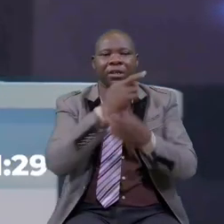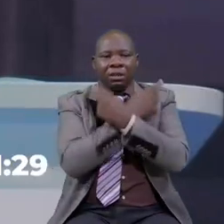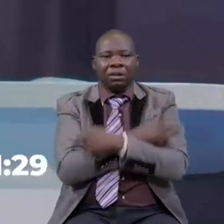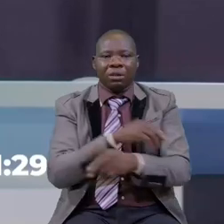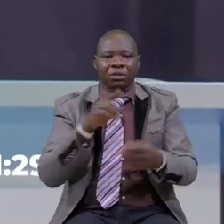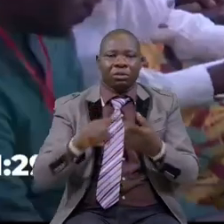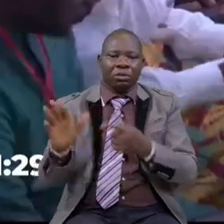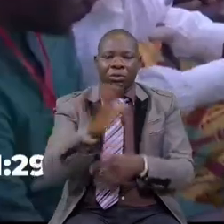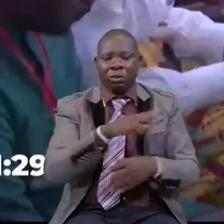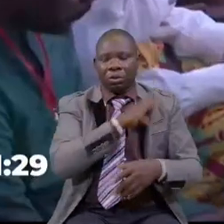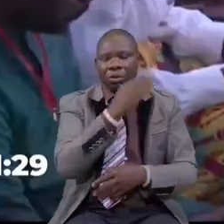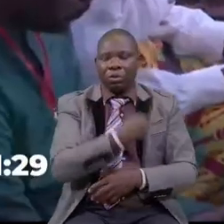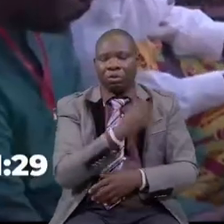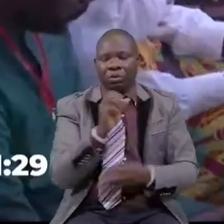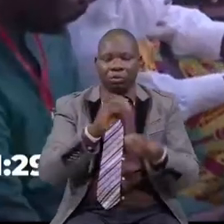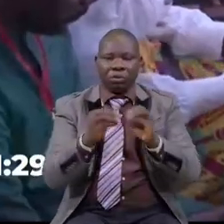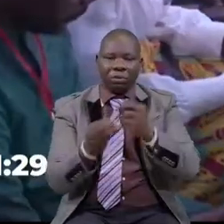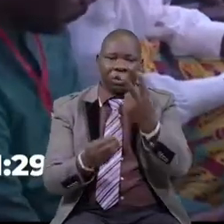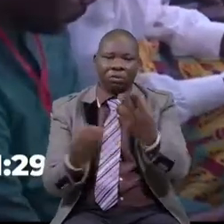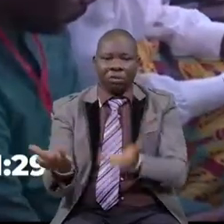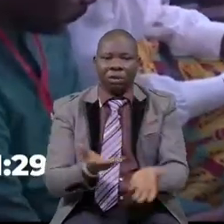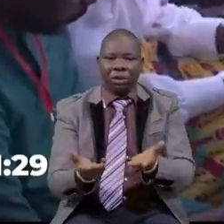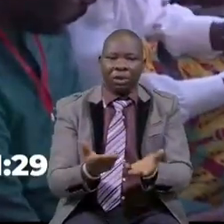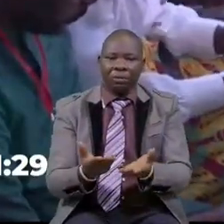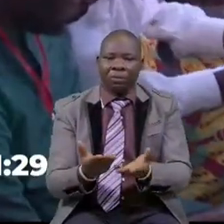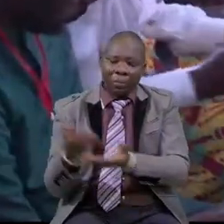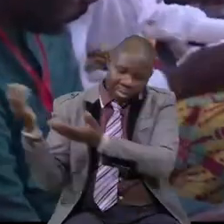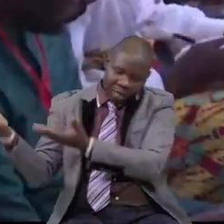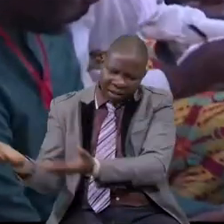âmes. Deuxième élément maintenant.